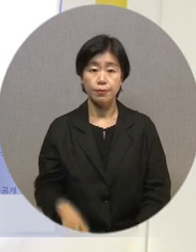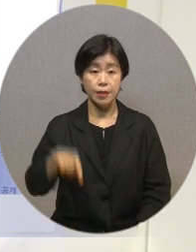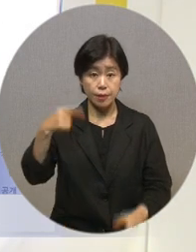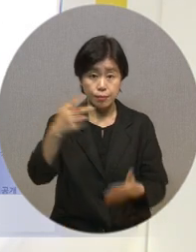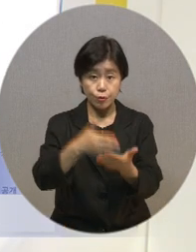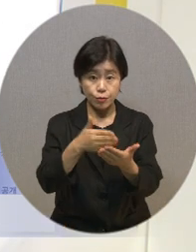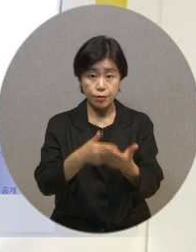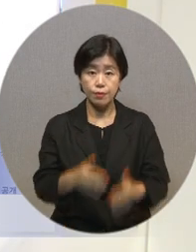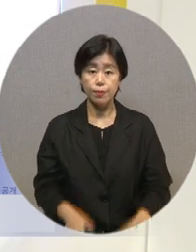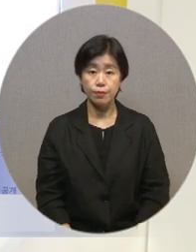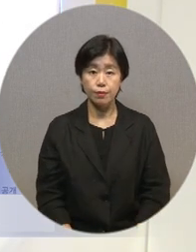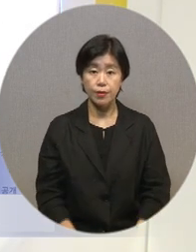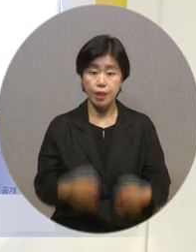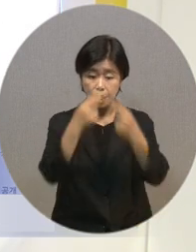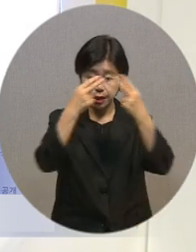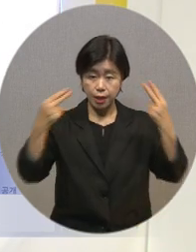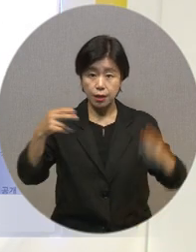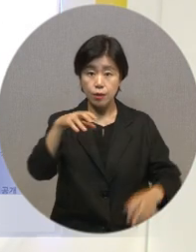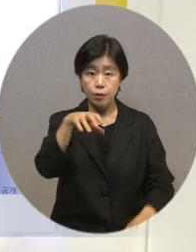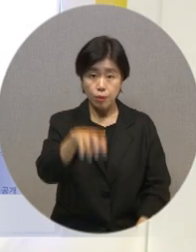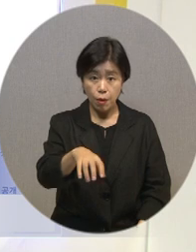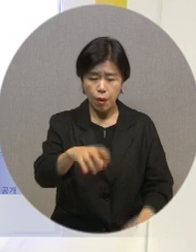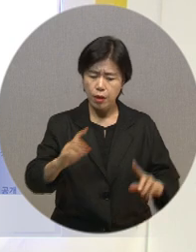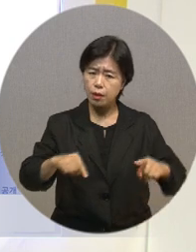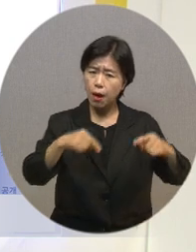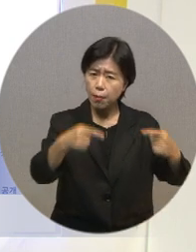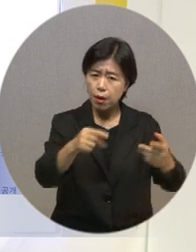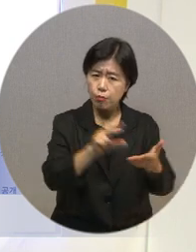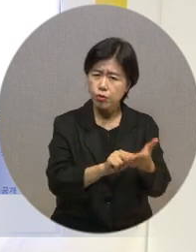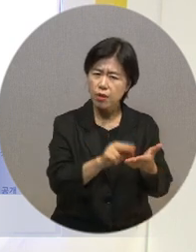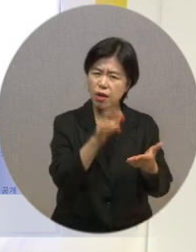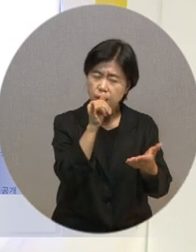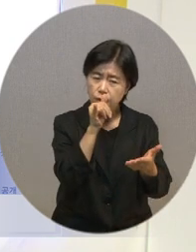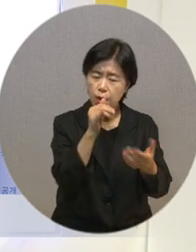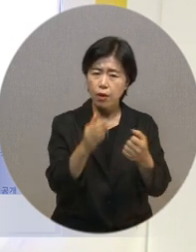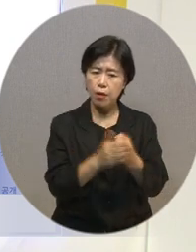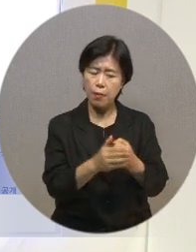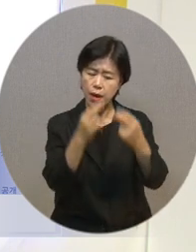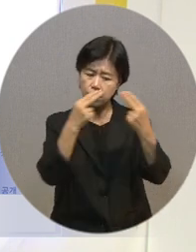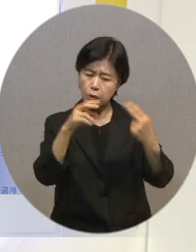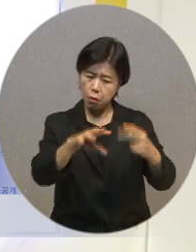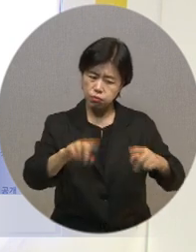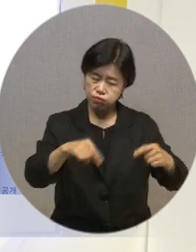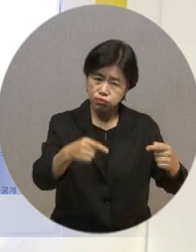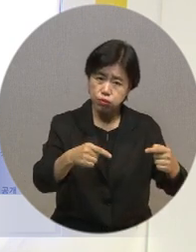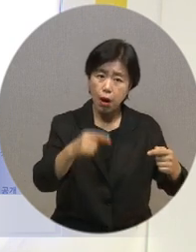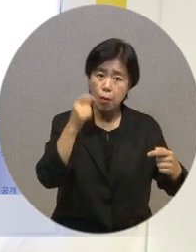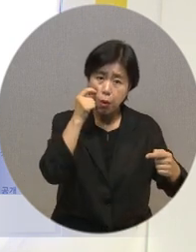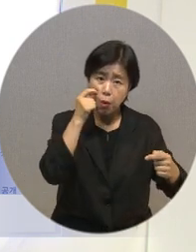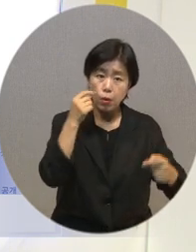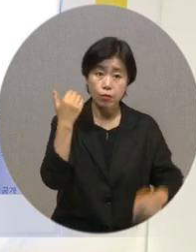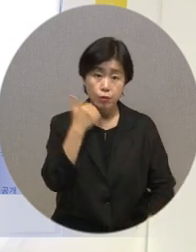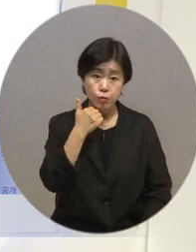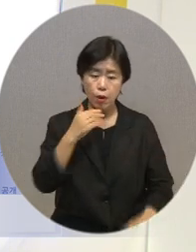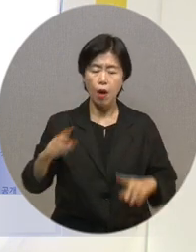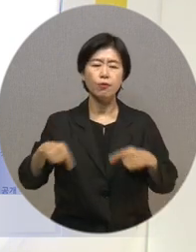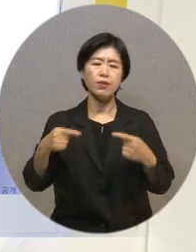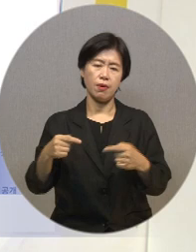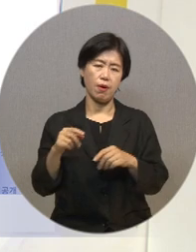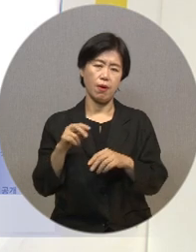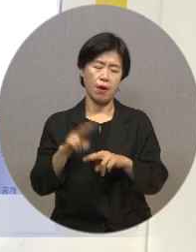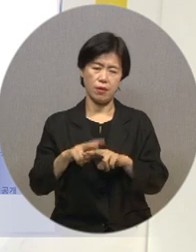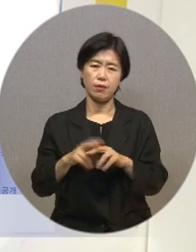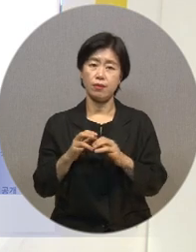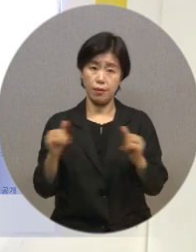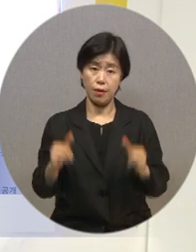뉴스입니다 장례식장의 접근성 문제로 빈소를 찾는 것은 물론 휠처 사용자가 상주 역할을 하는 것도